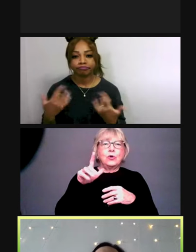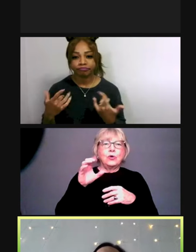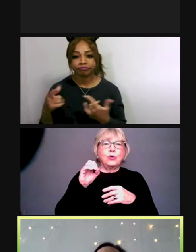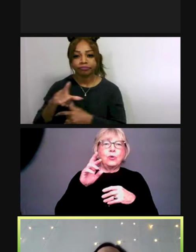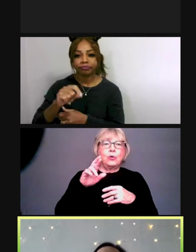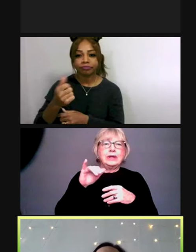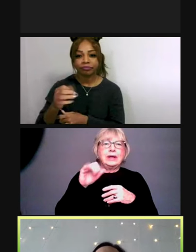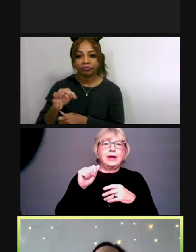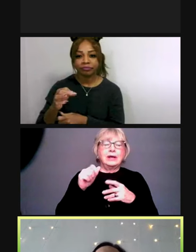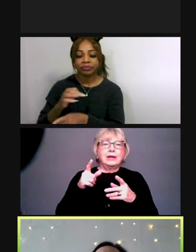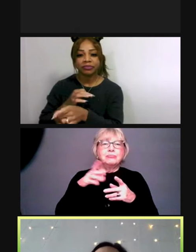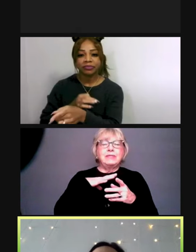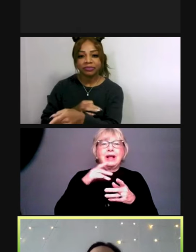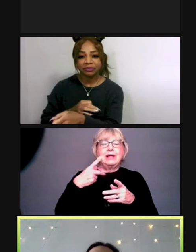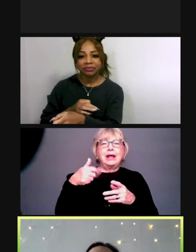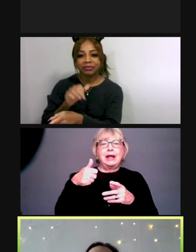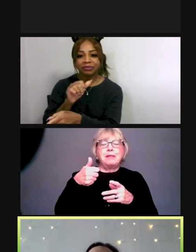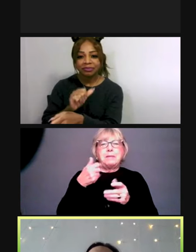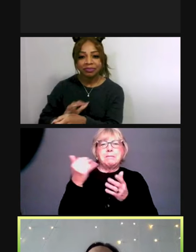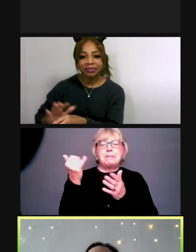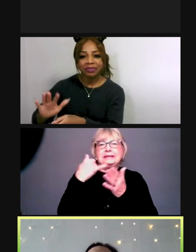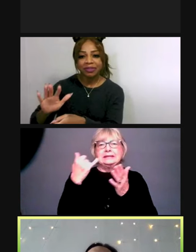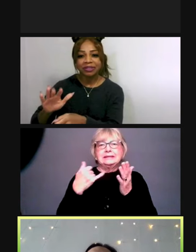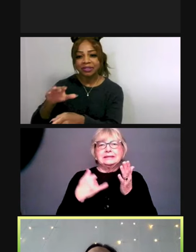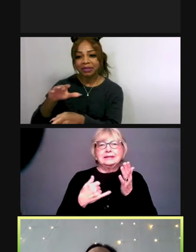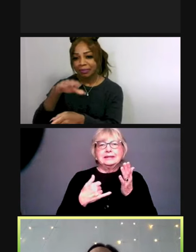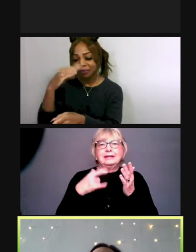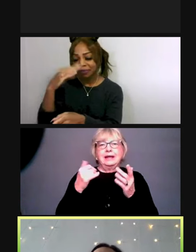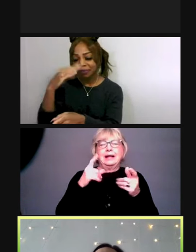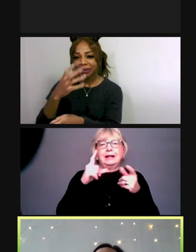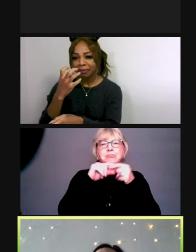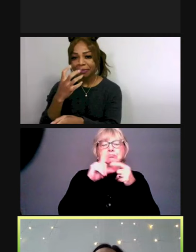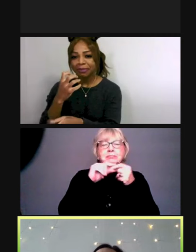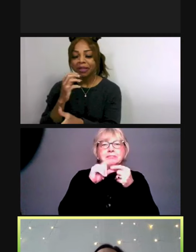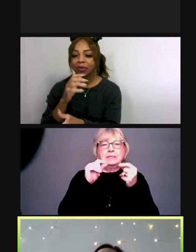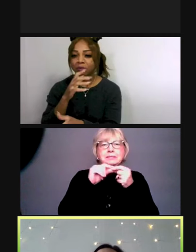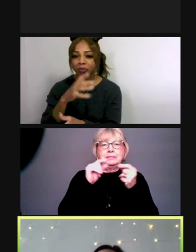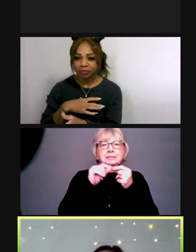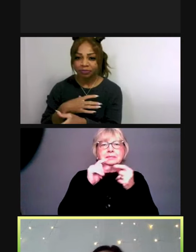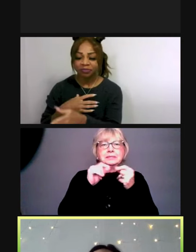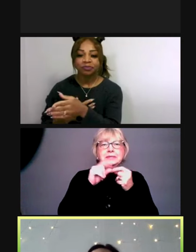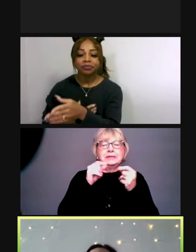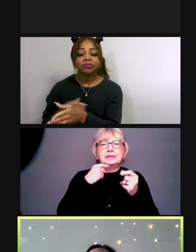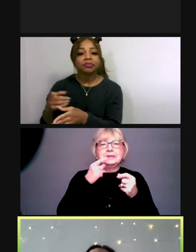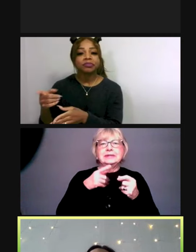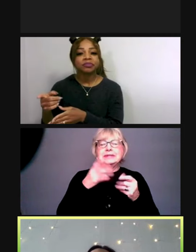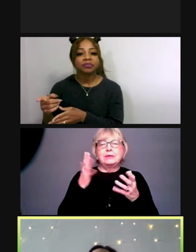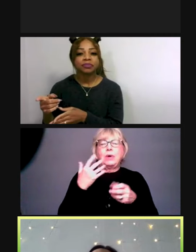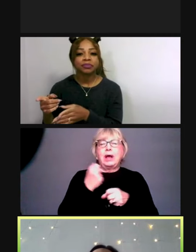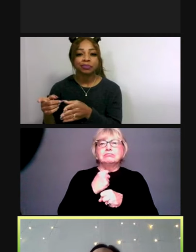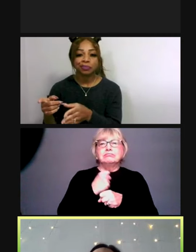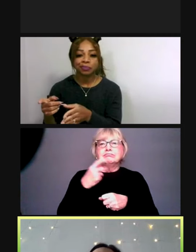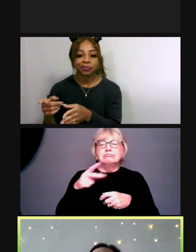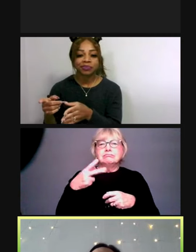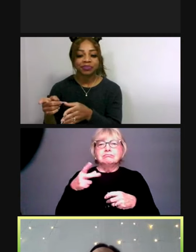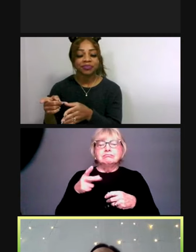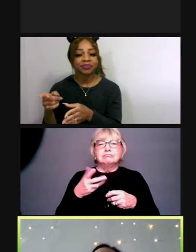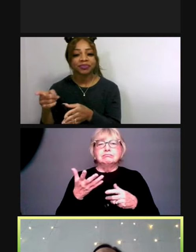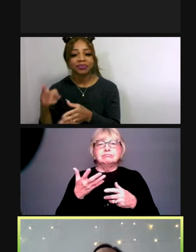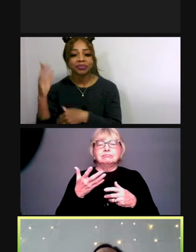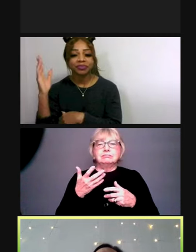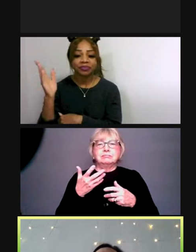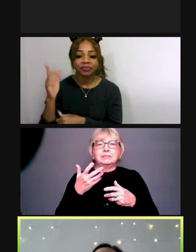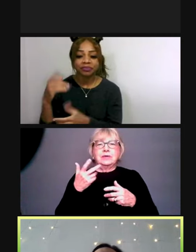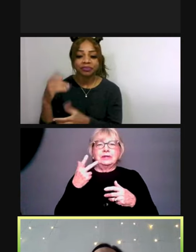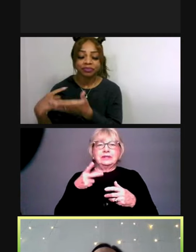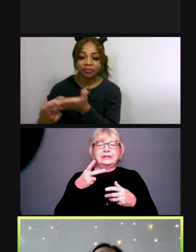elle a décrit sa pratique comme une pratique en fait qui ouvre